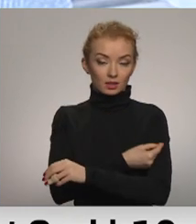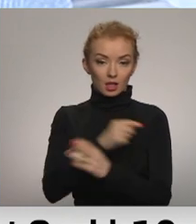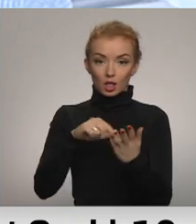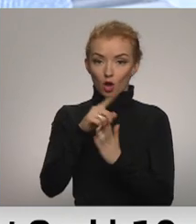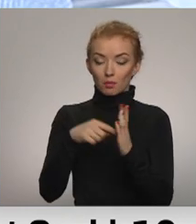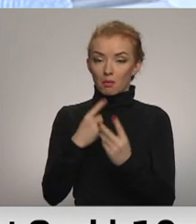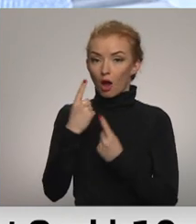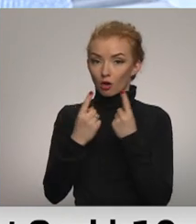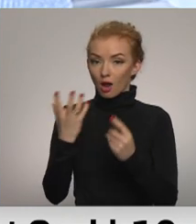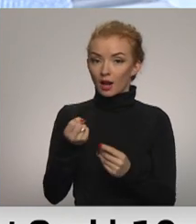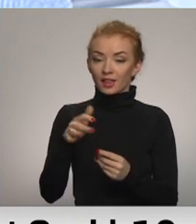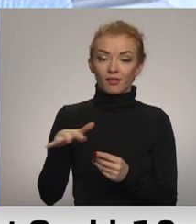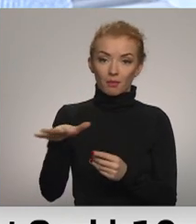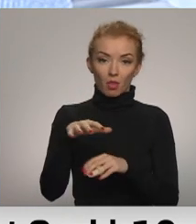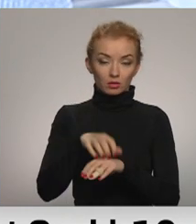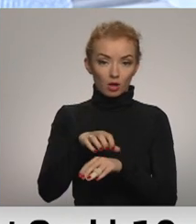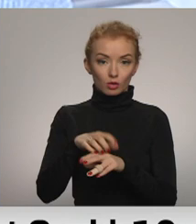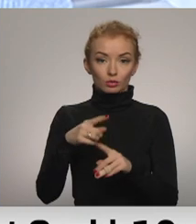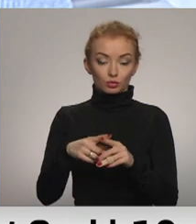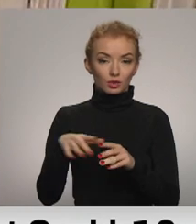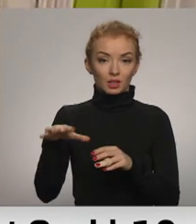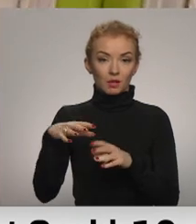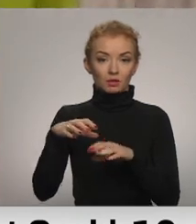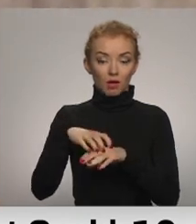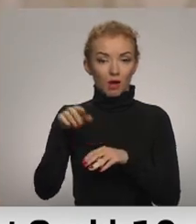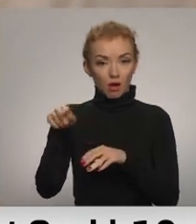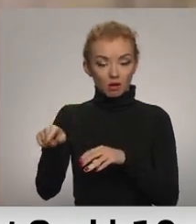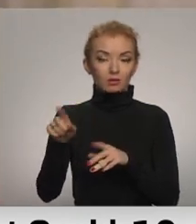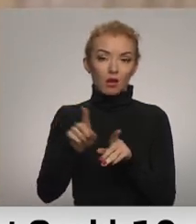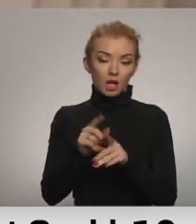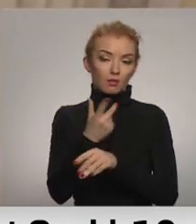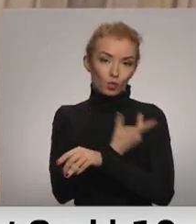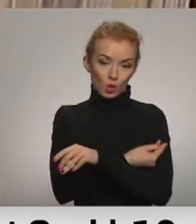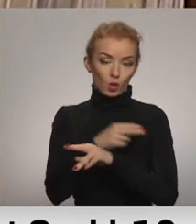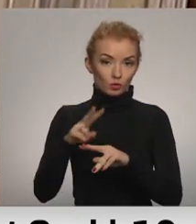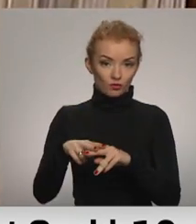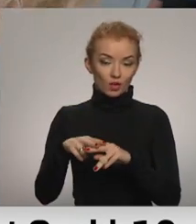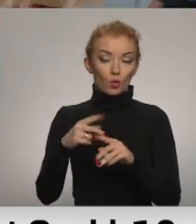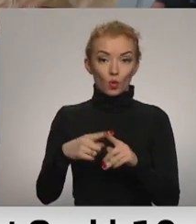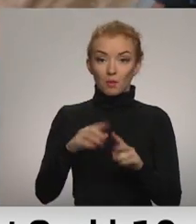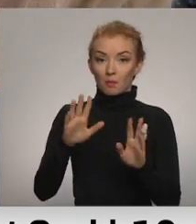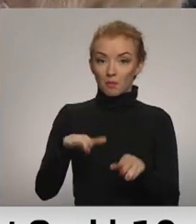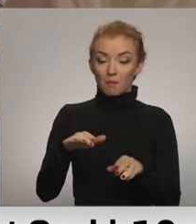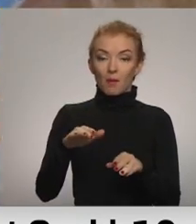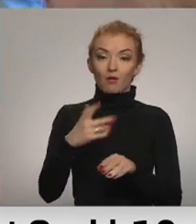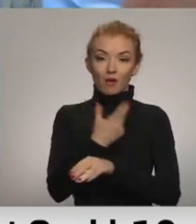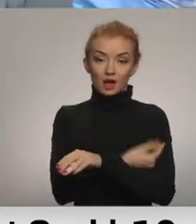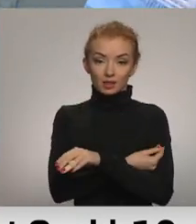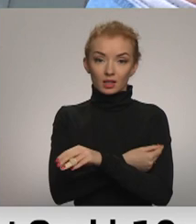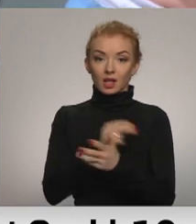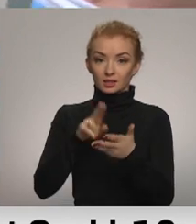pārunāt galvenokārt ar ģimenes ārstu un tieši sava ģimenes ārsta praksē arī potēt bērnu. Kas attiecas uz jautājumiem par